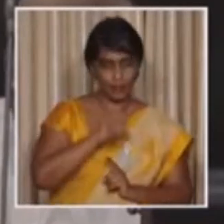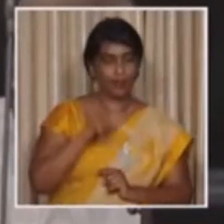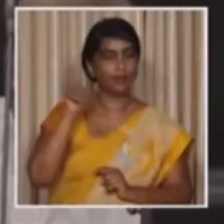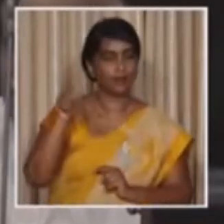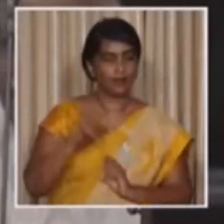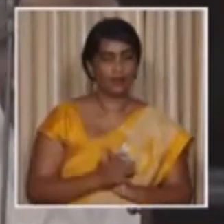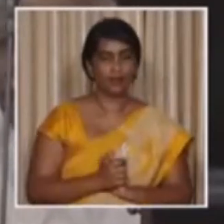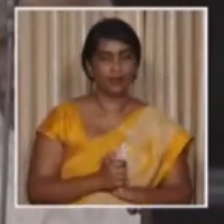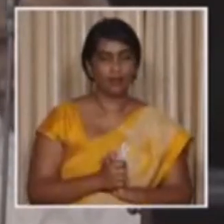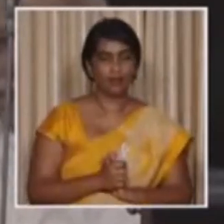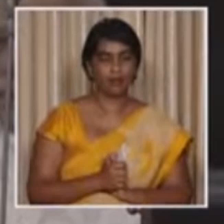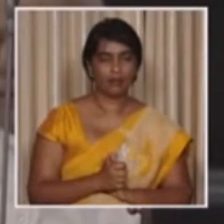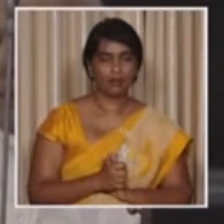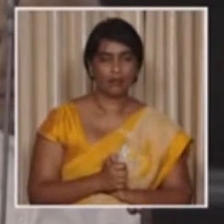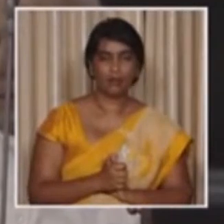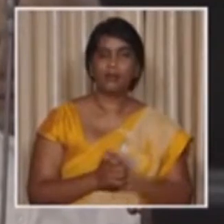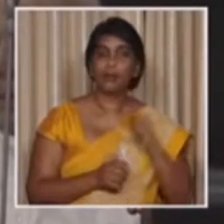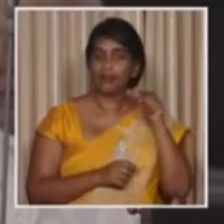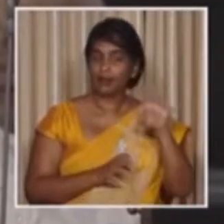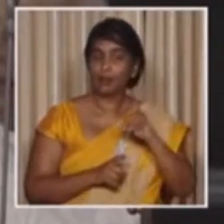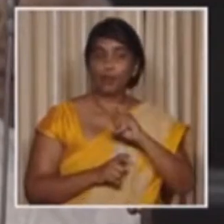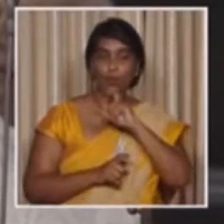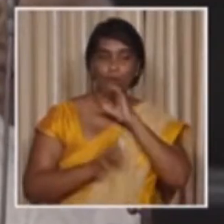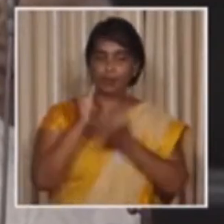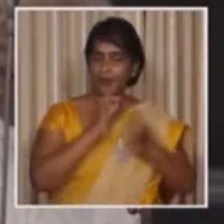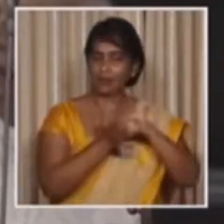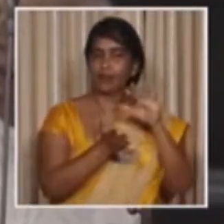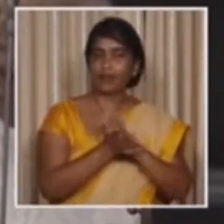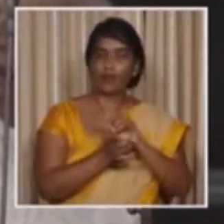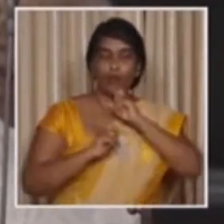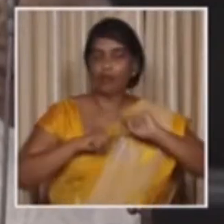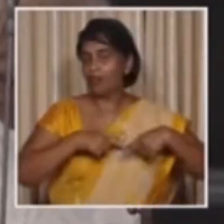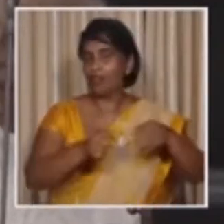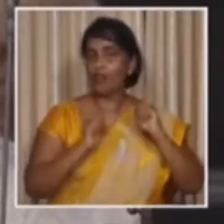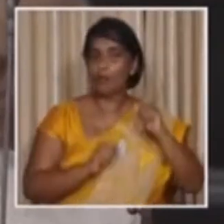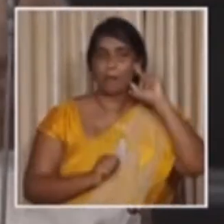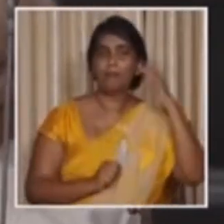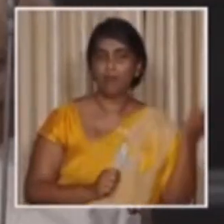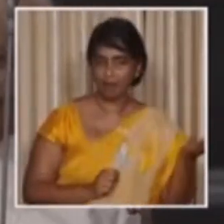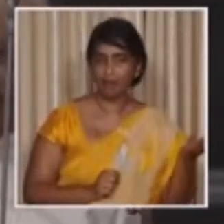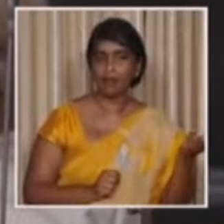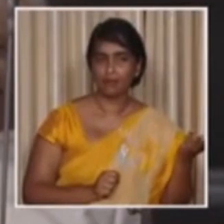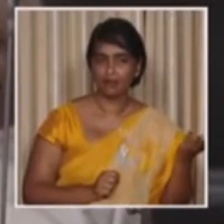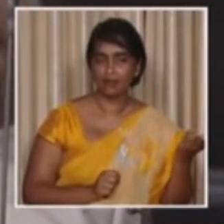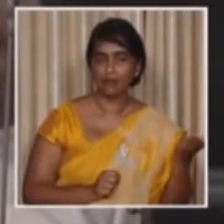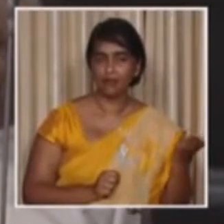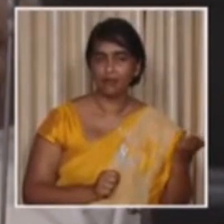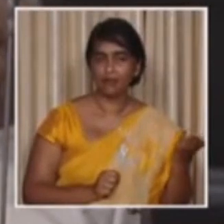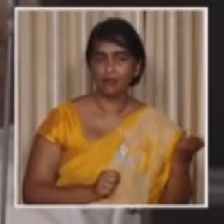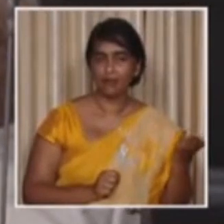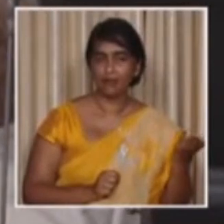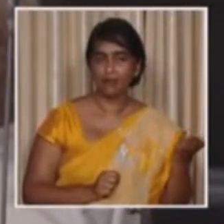ඔබතුමා කිව්වා හරිද? අනික මෙතුමා නඩුවක් දාලා නඩුව කොහොමද ගෙනියන්නේ කියලා දන්නේ නැනේ.